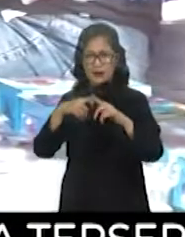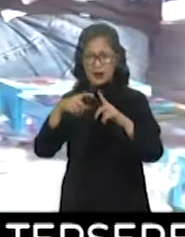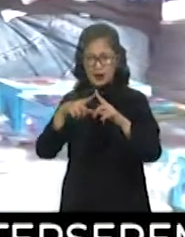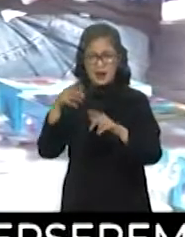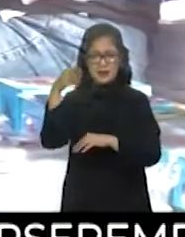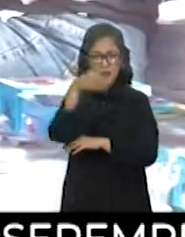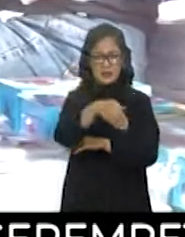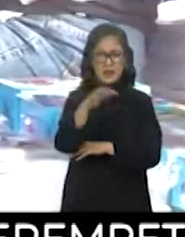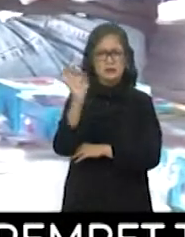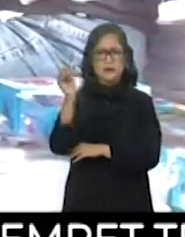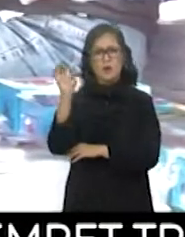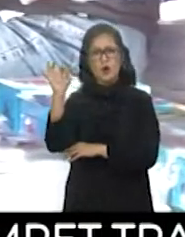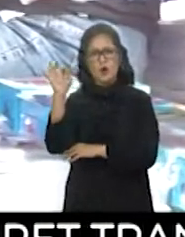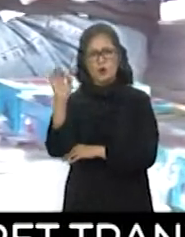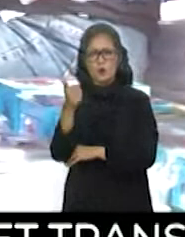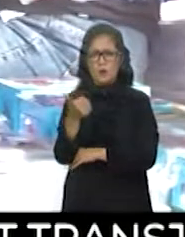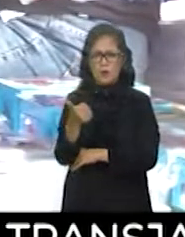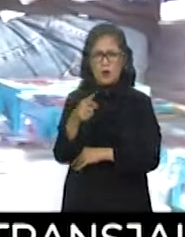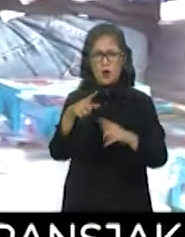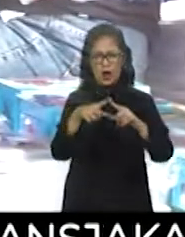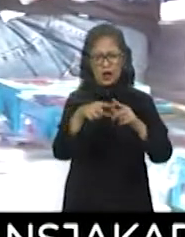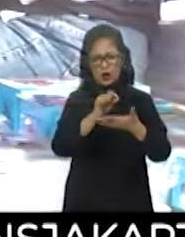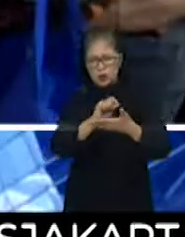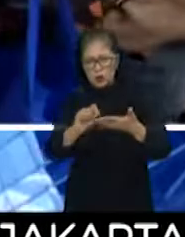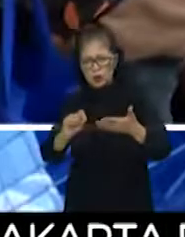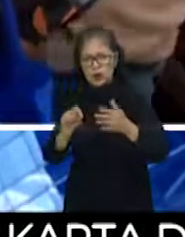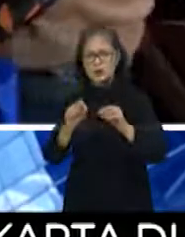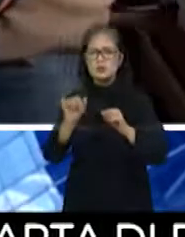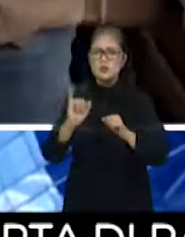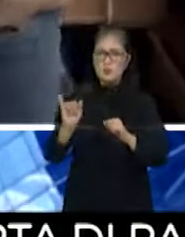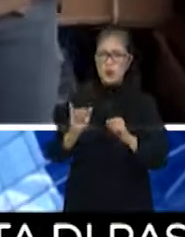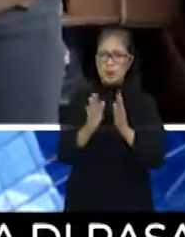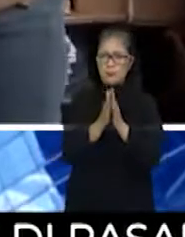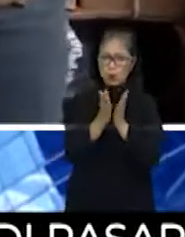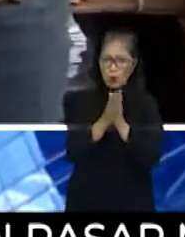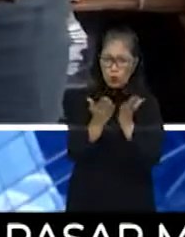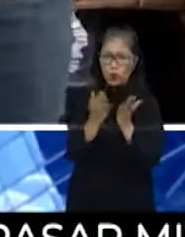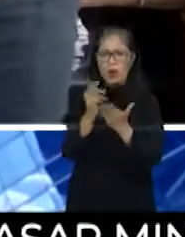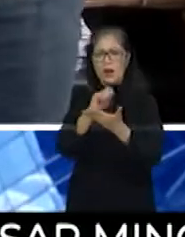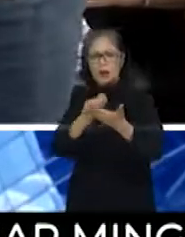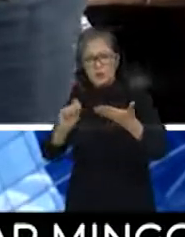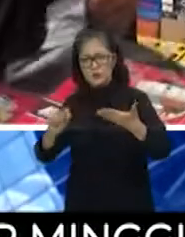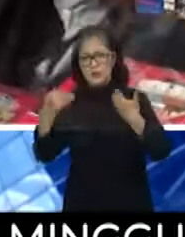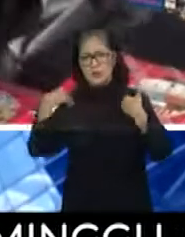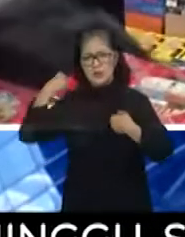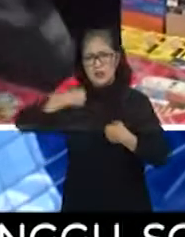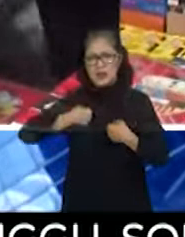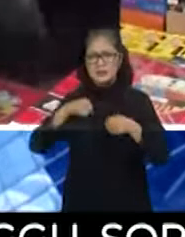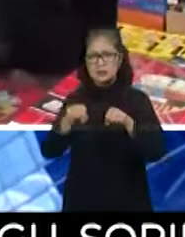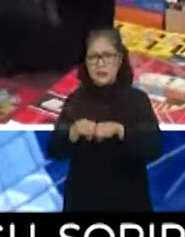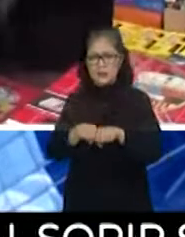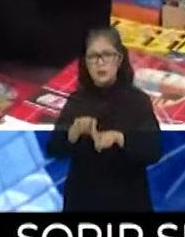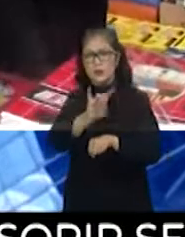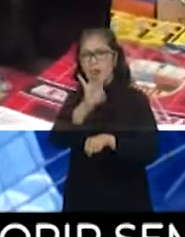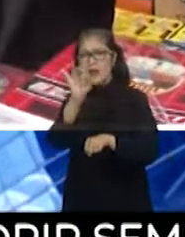berburu perlengkapan alat tulis atau alat sekolah, mulai dari buku tulis, pensil, pulpen, tas, sepatu, dan lain sebagainya.